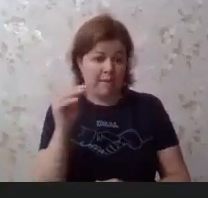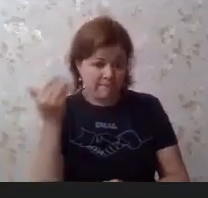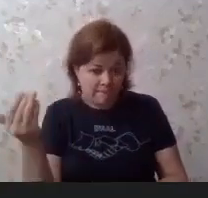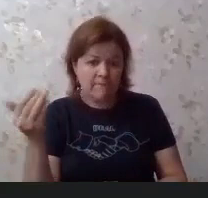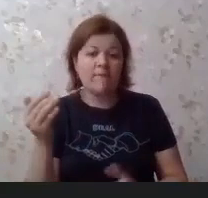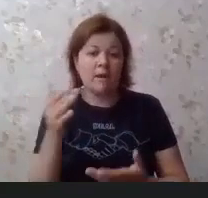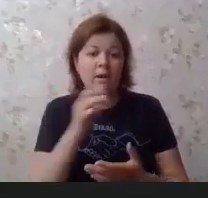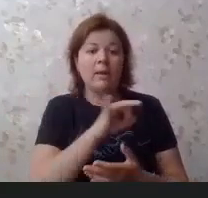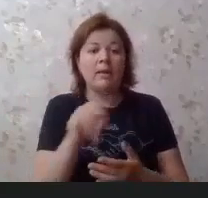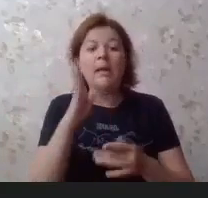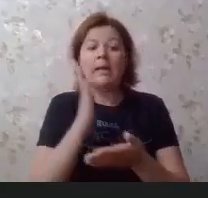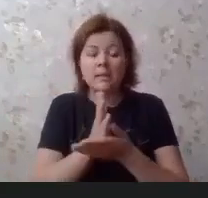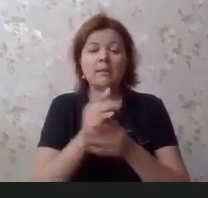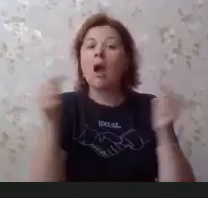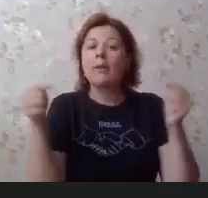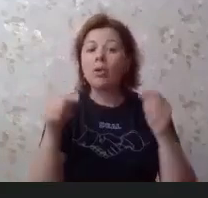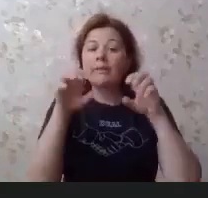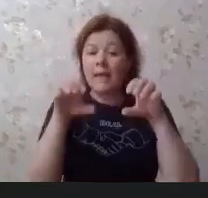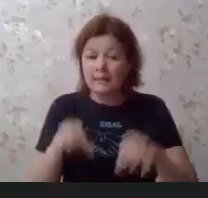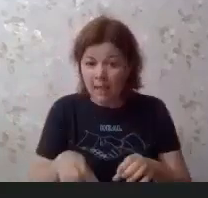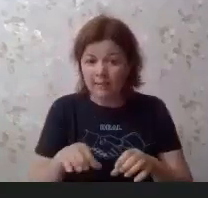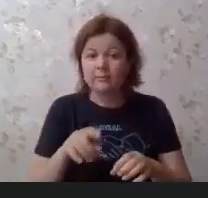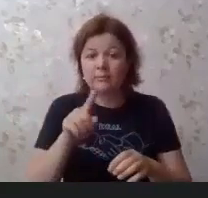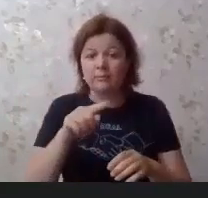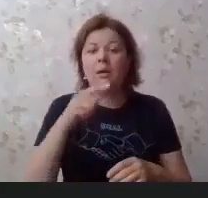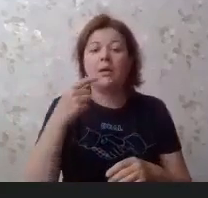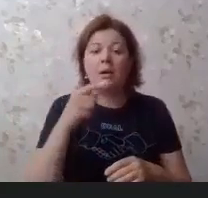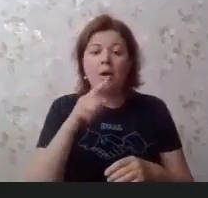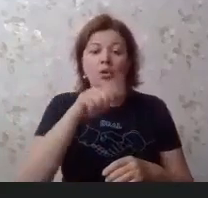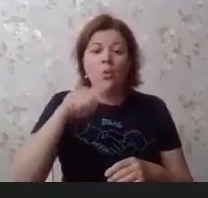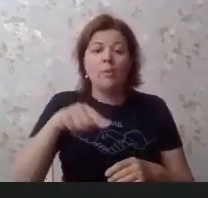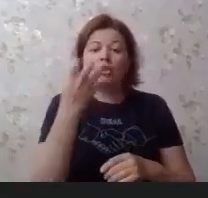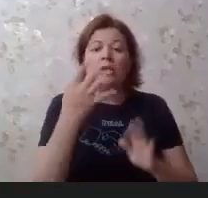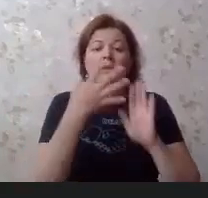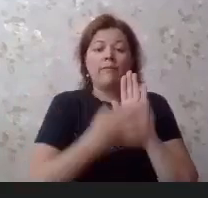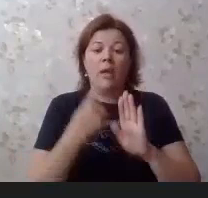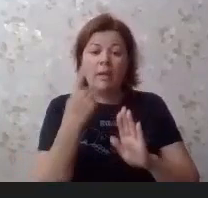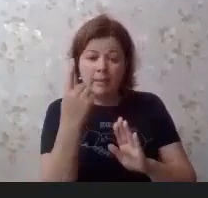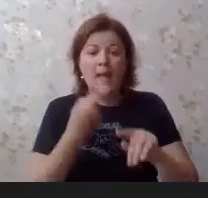от 2020 года, номер 491.